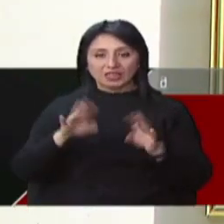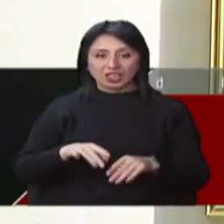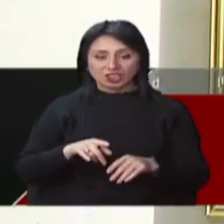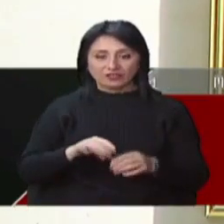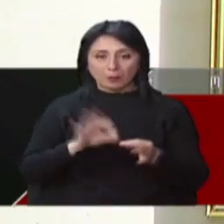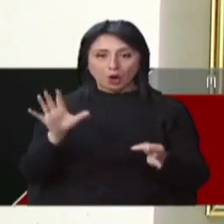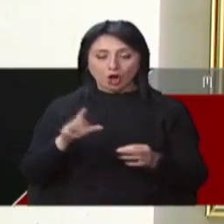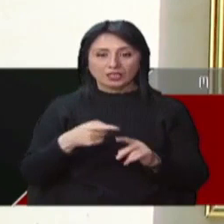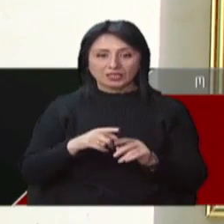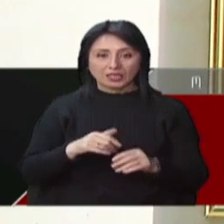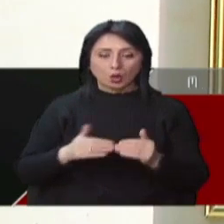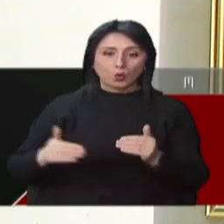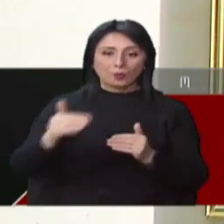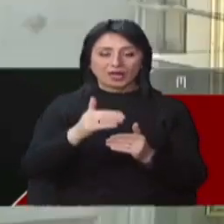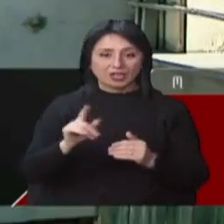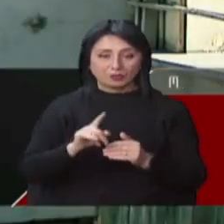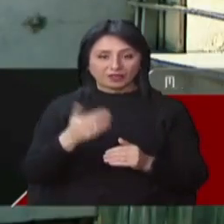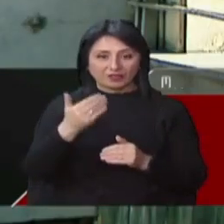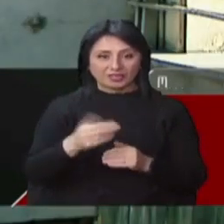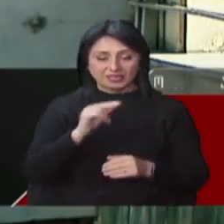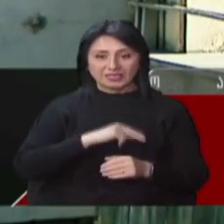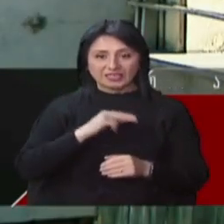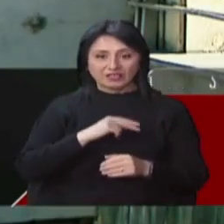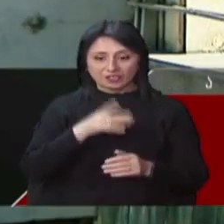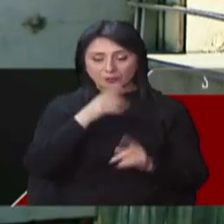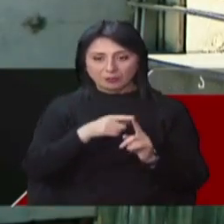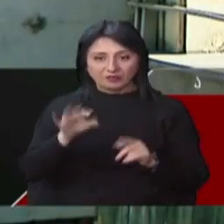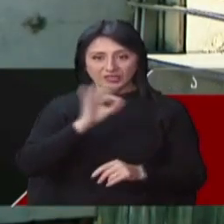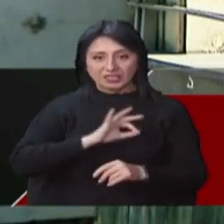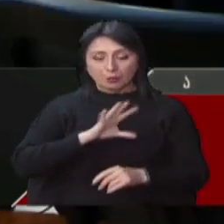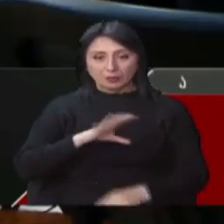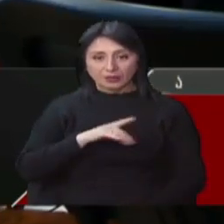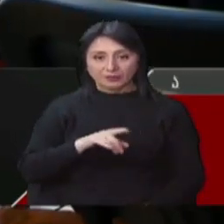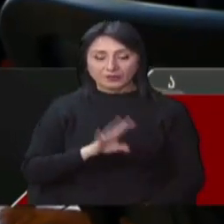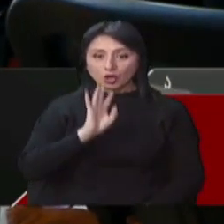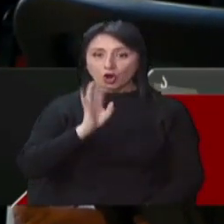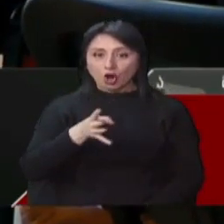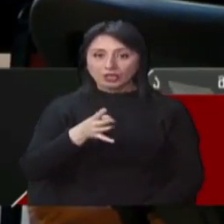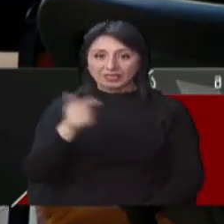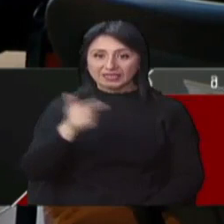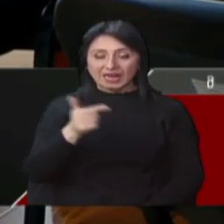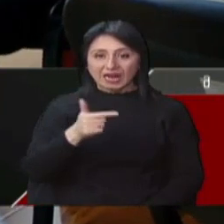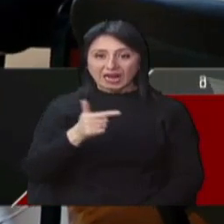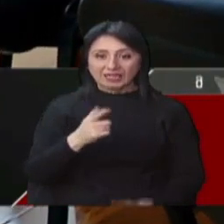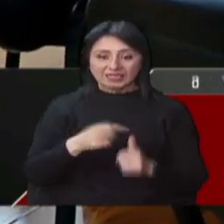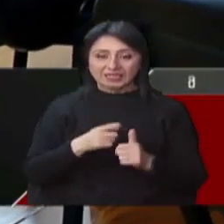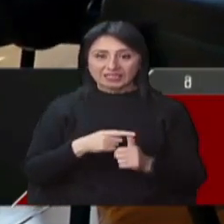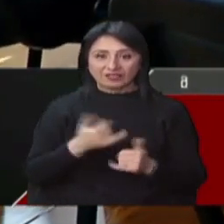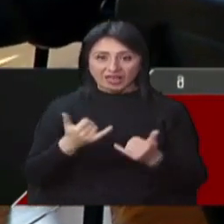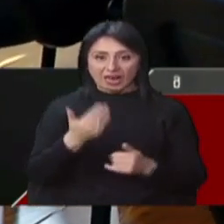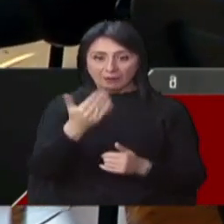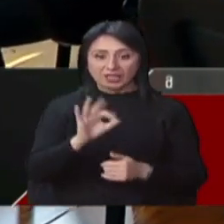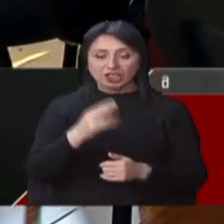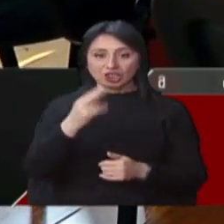კი მოიხსნათ ის უპირატესობები, რომლებითაც სამსახურის პერიოდში სარგებლობდნენ: 4-წლიანი გარანტირებული სტატუსი. ახლა